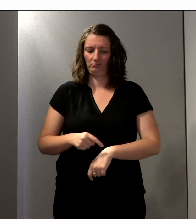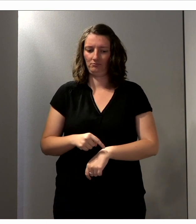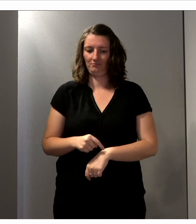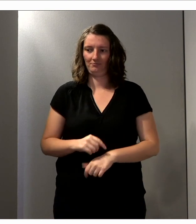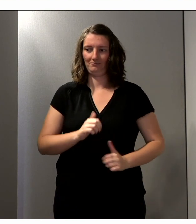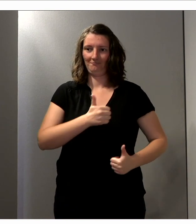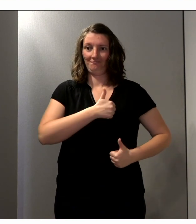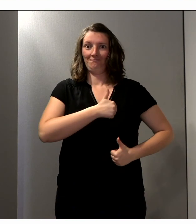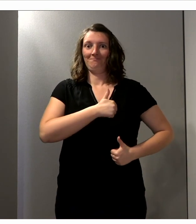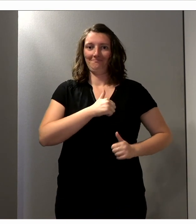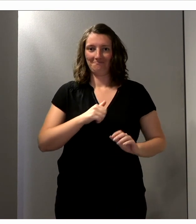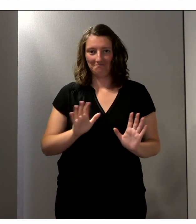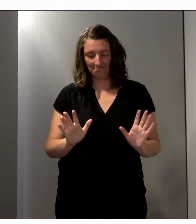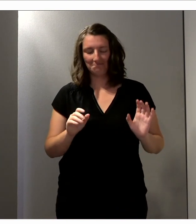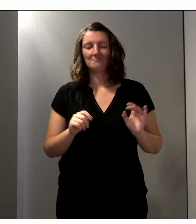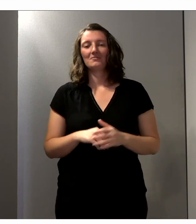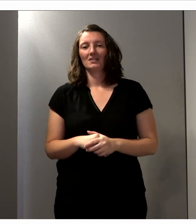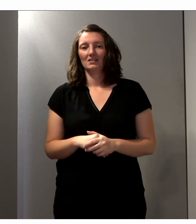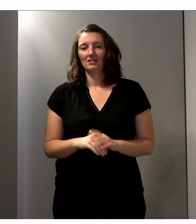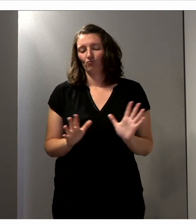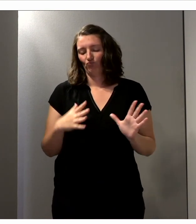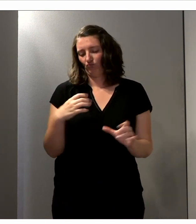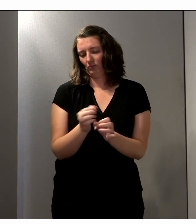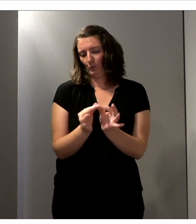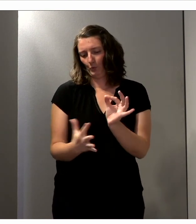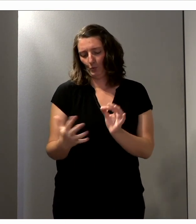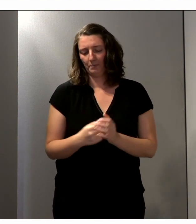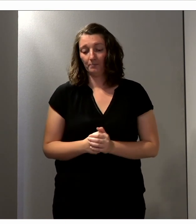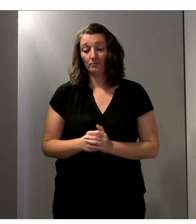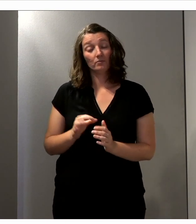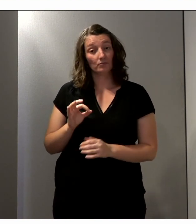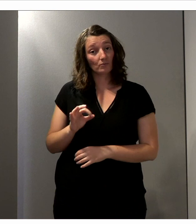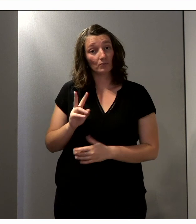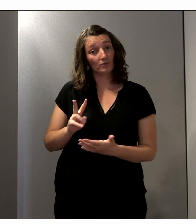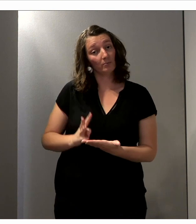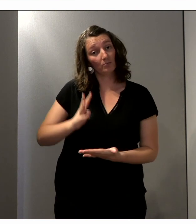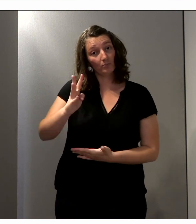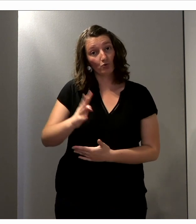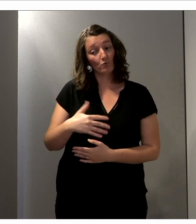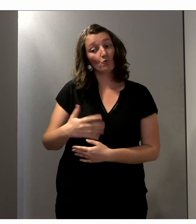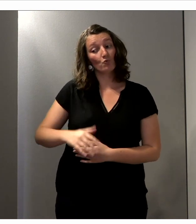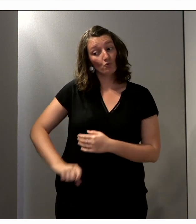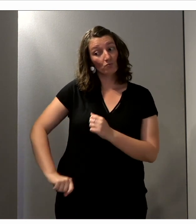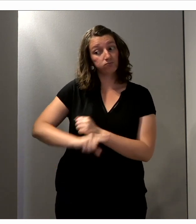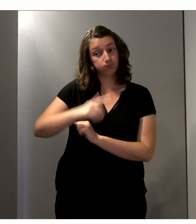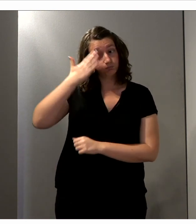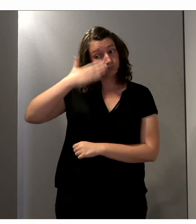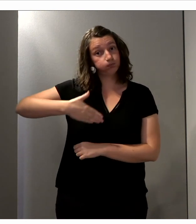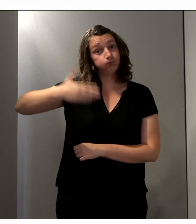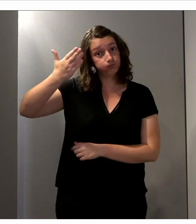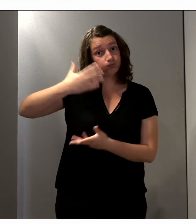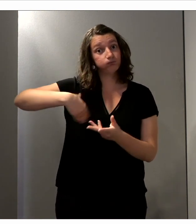parole qui m'est dédié, alors je dirais que oui, c'est un projet ambitieux. Il exige de reconsidérer des